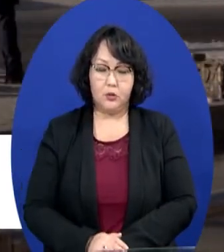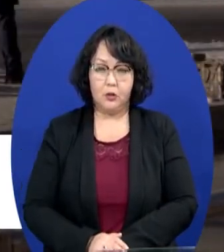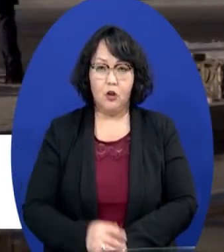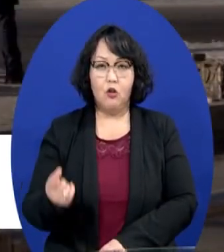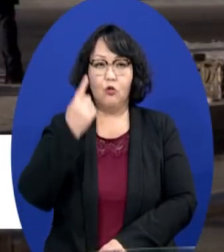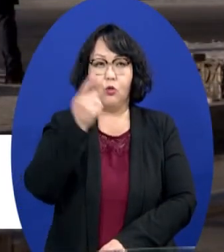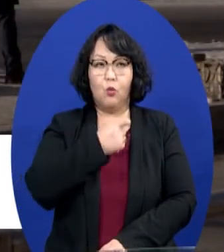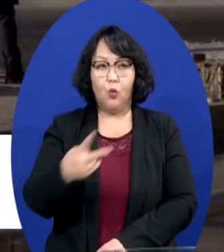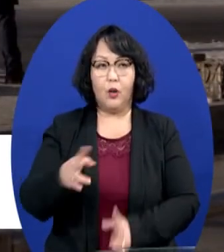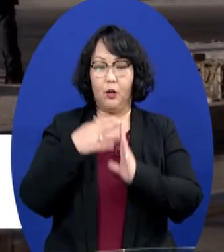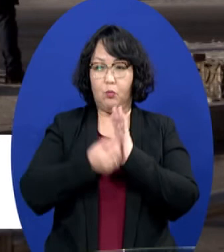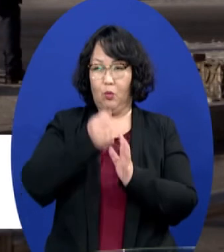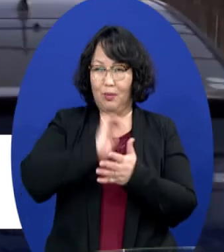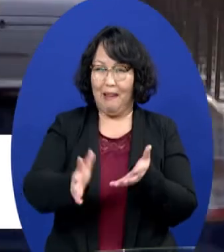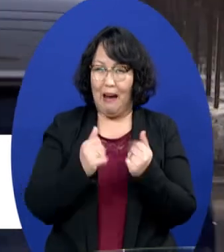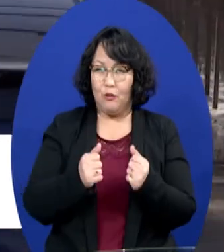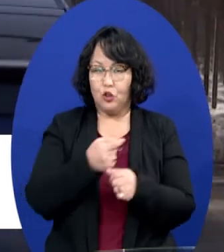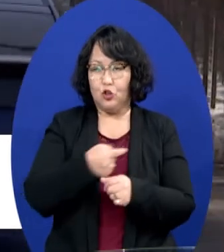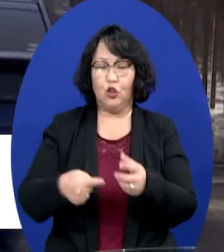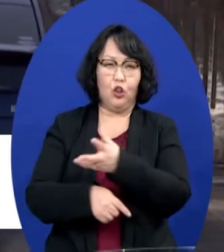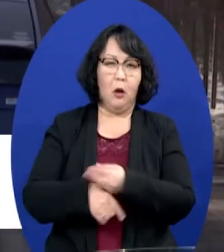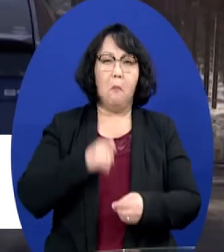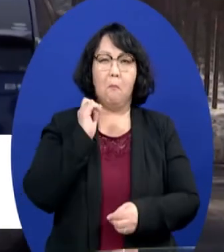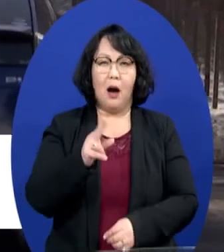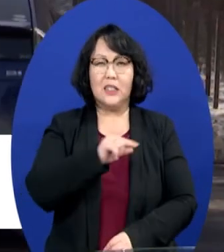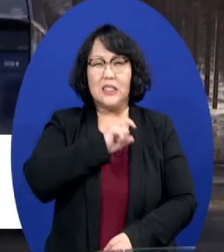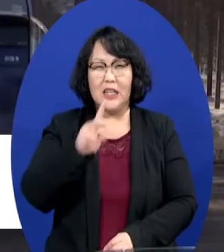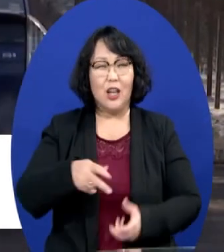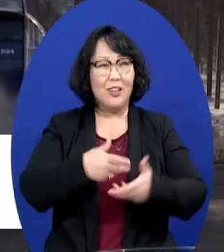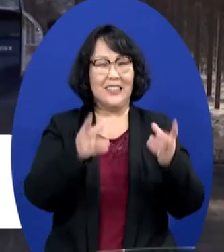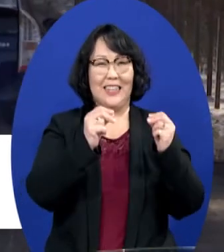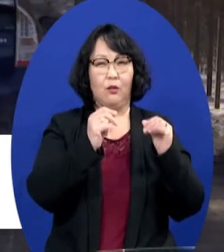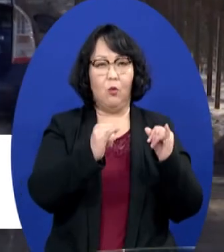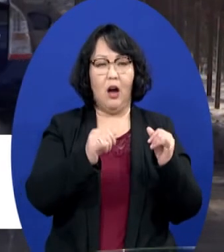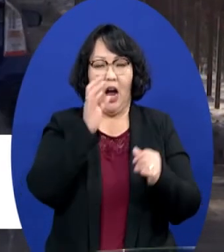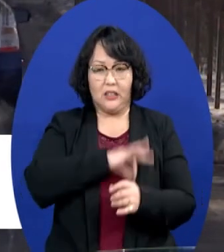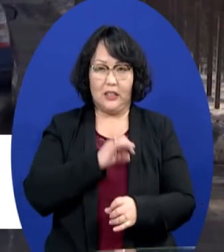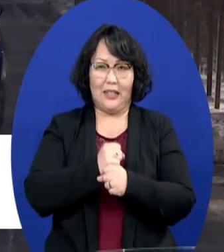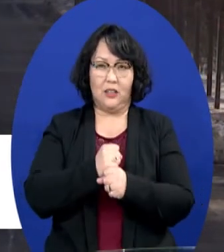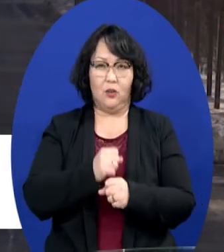өрхийн худалдан авалт зөргөөр нөлөөлж банкуудын зээлийн чанаргүйдлийг нэмэгдүүлж ашигтай ажлыг бууруулдаг байна.